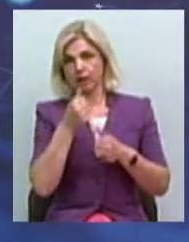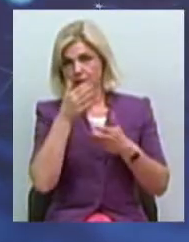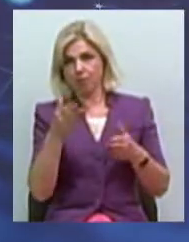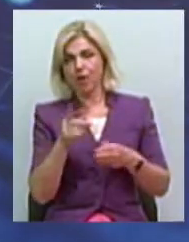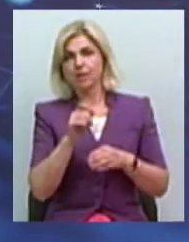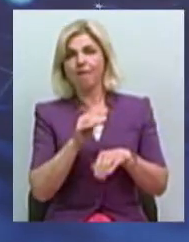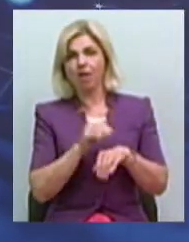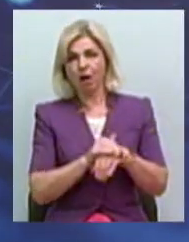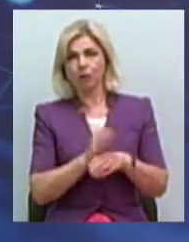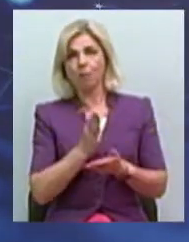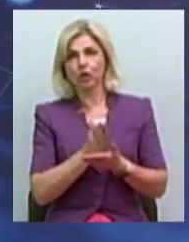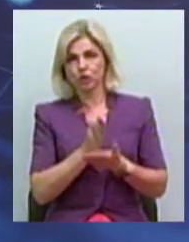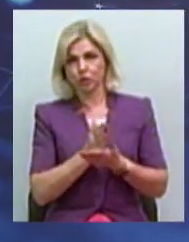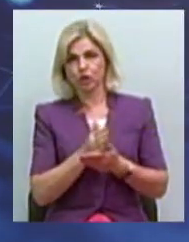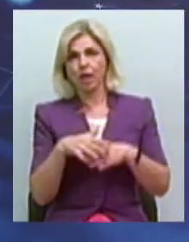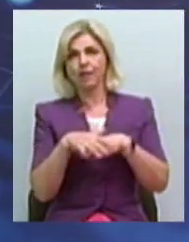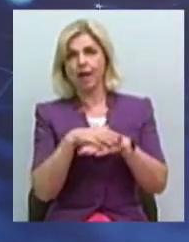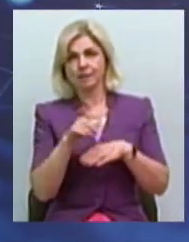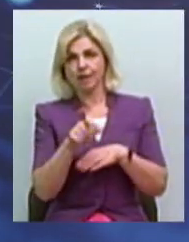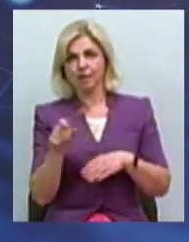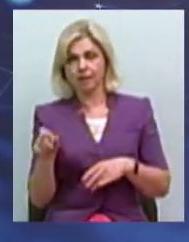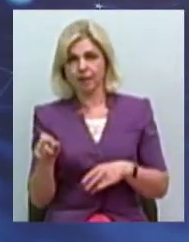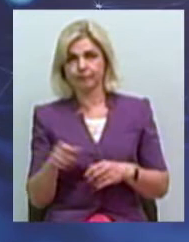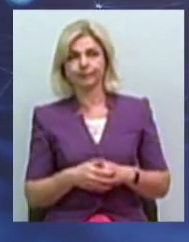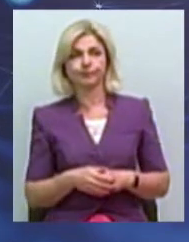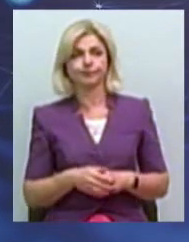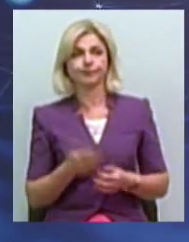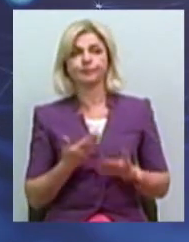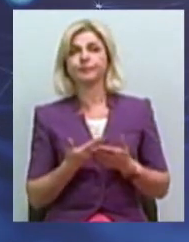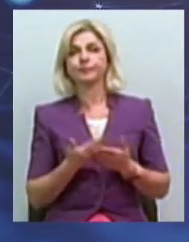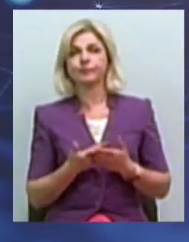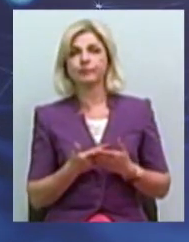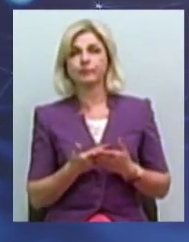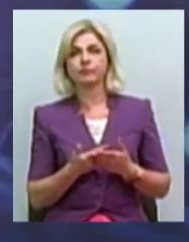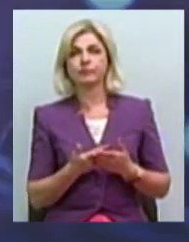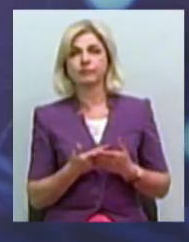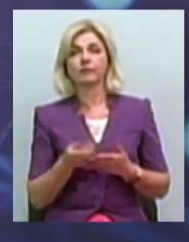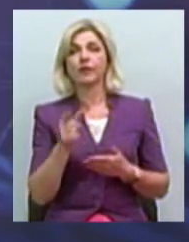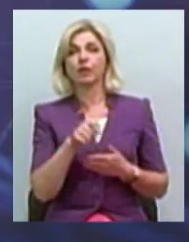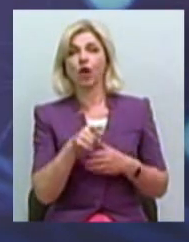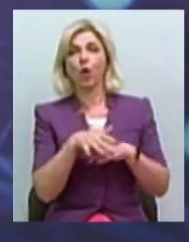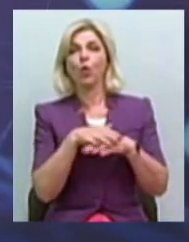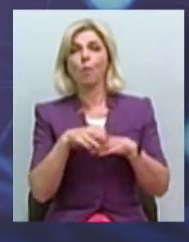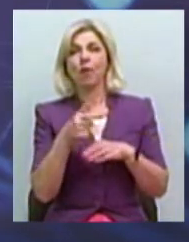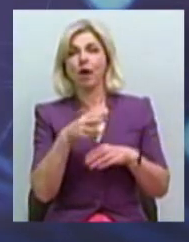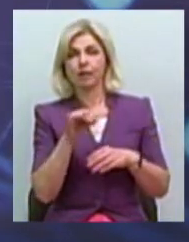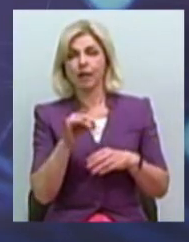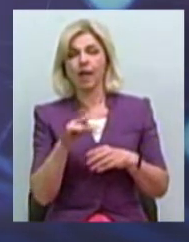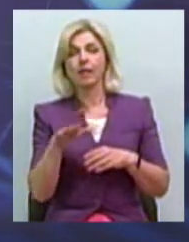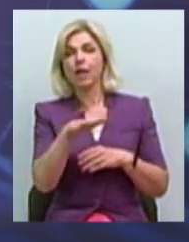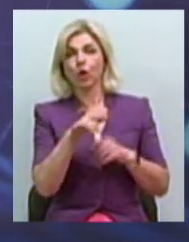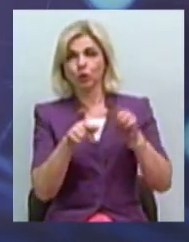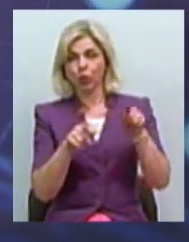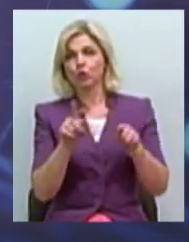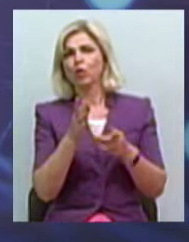за фактом існуючого населення, скажімо так, на кожну людину. Ну, скажімо так, в ті громади, на території яких є